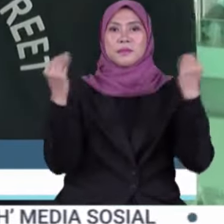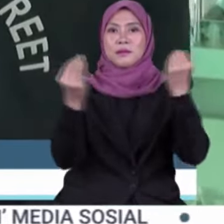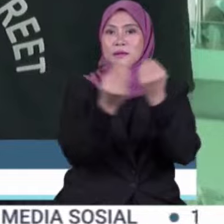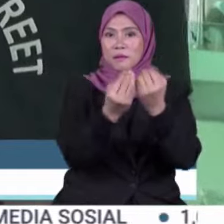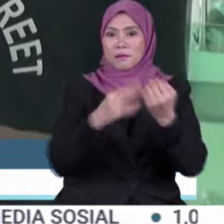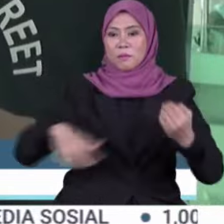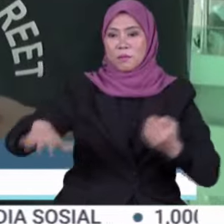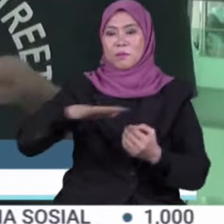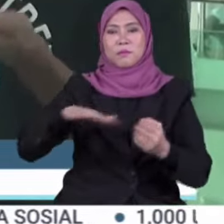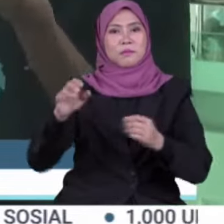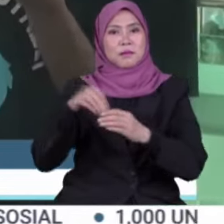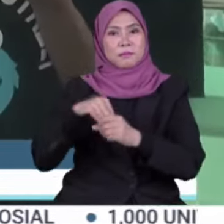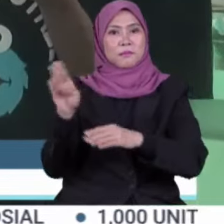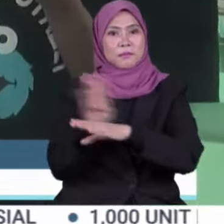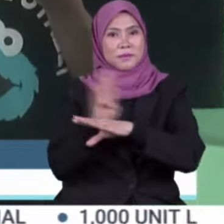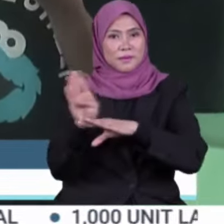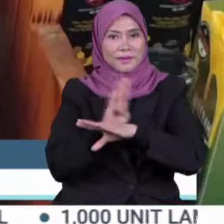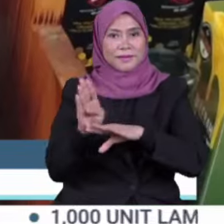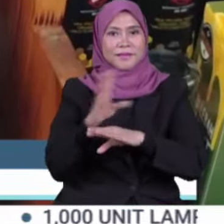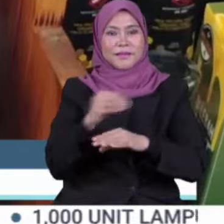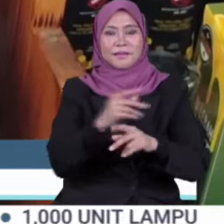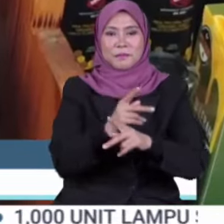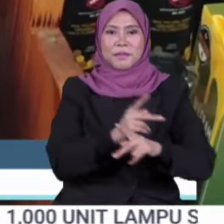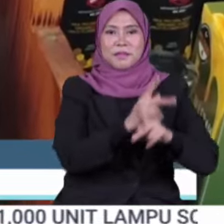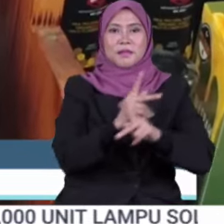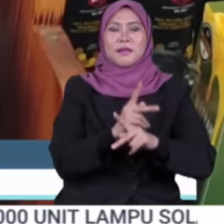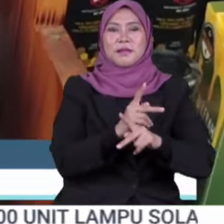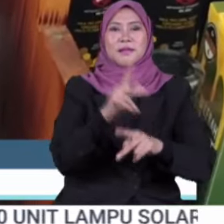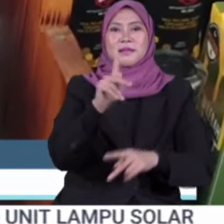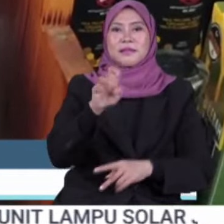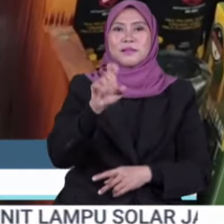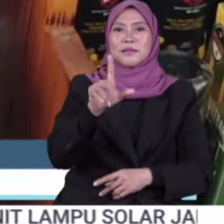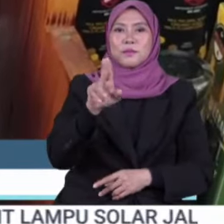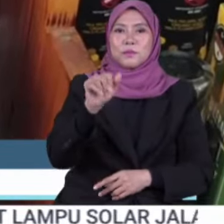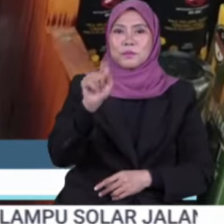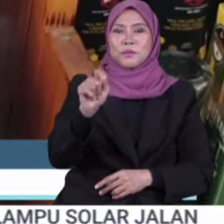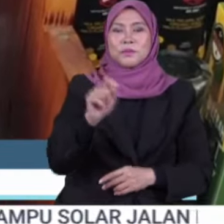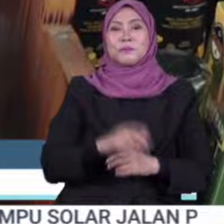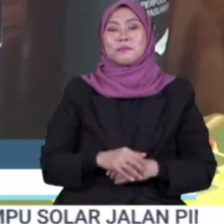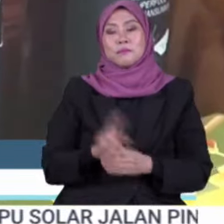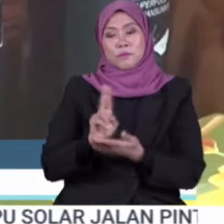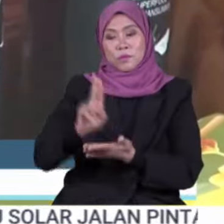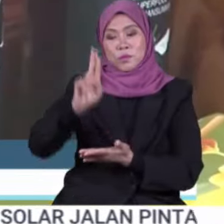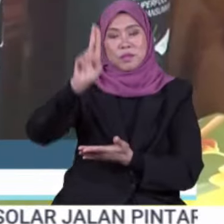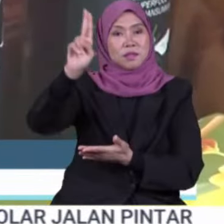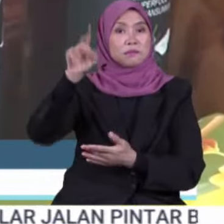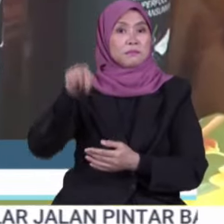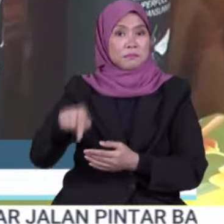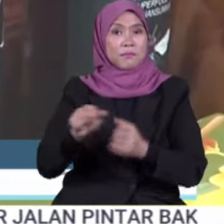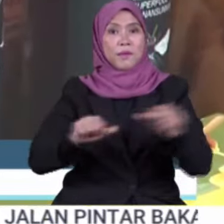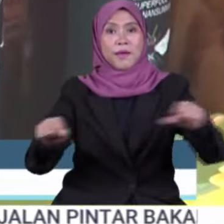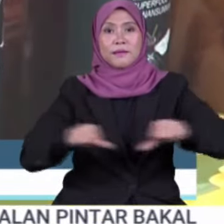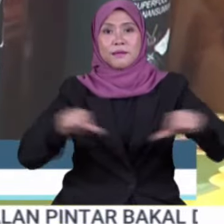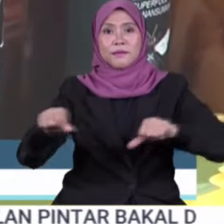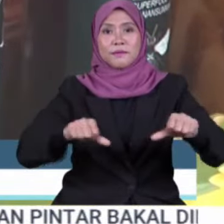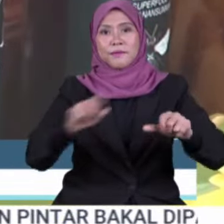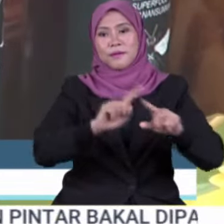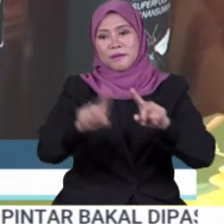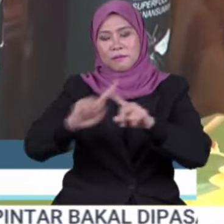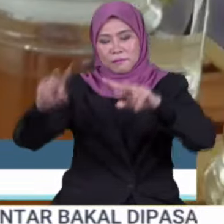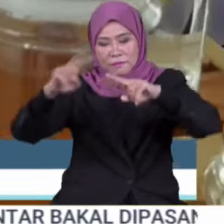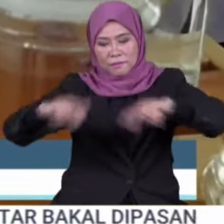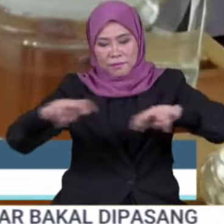umum dalam perusahaan dan penternakan kelulut. Justru sebagai sebuah universiti awam yang aktif menjalankan pelbagai